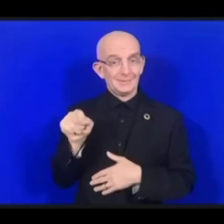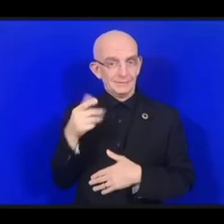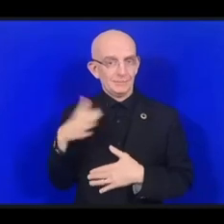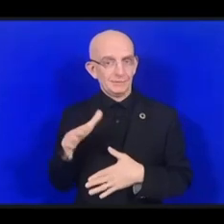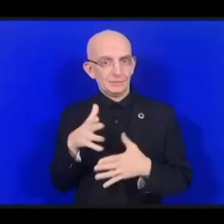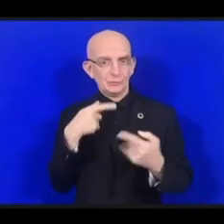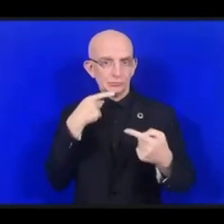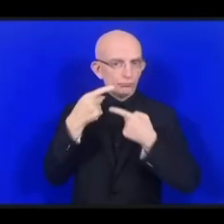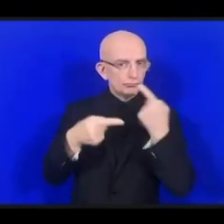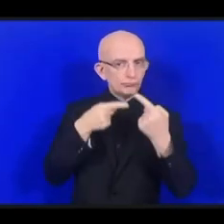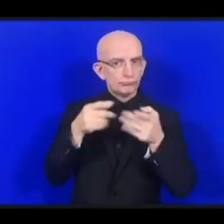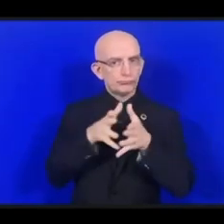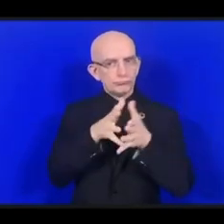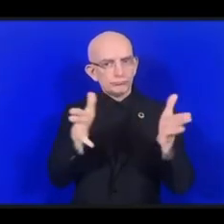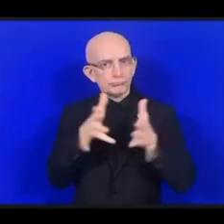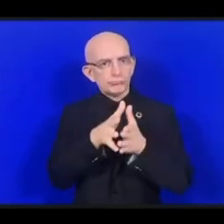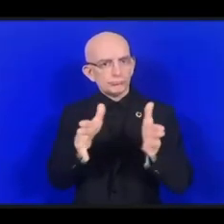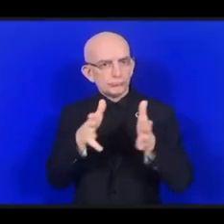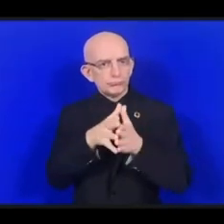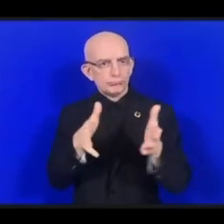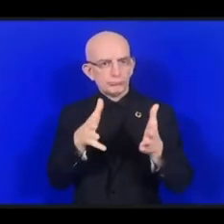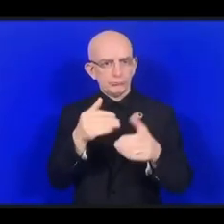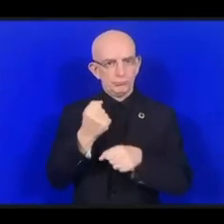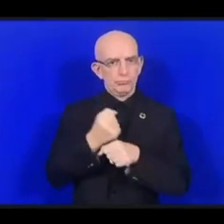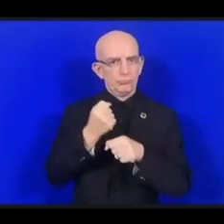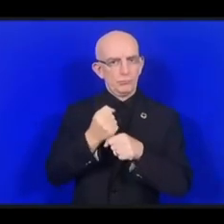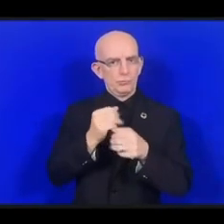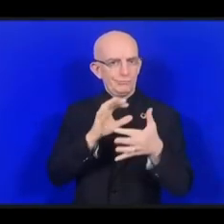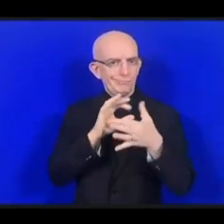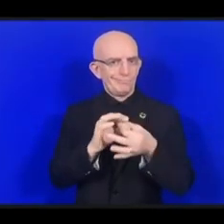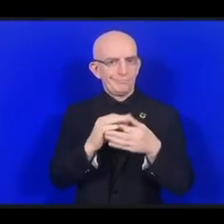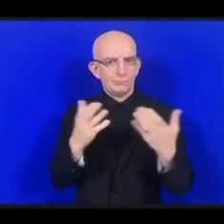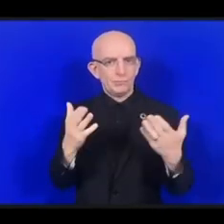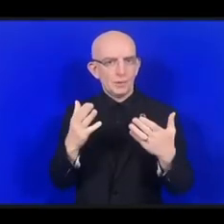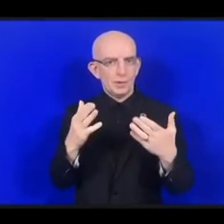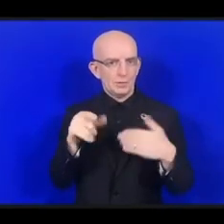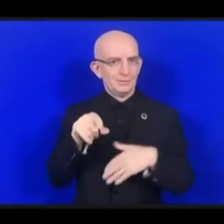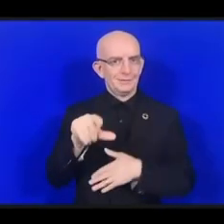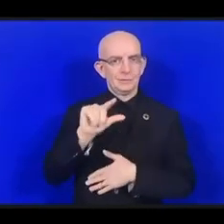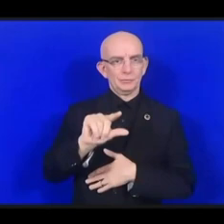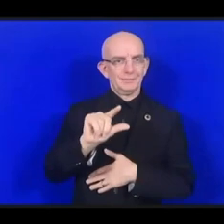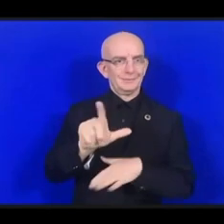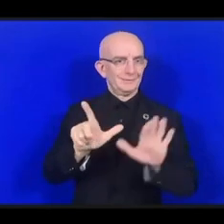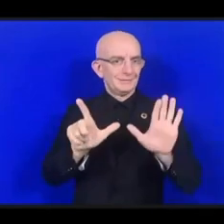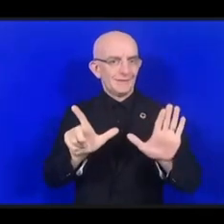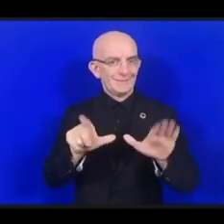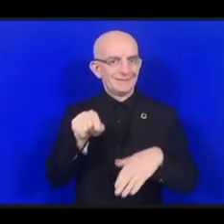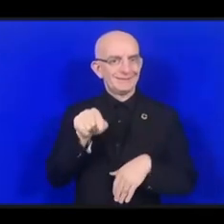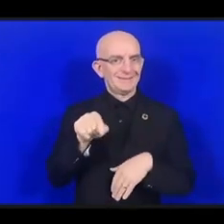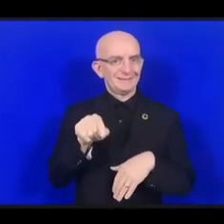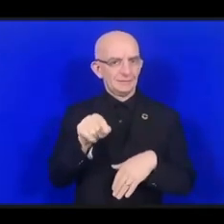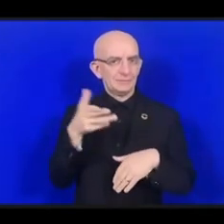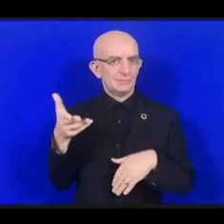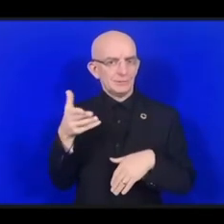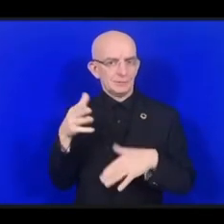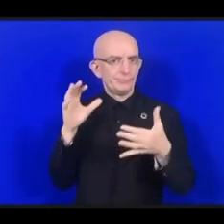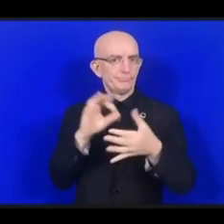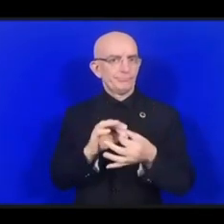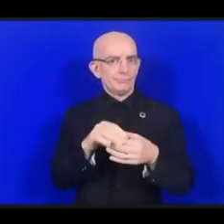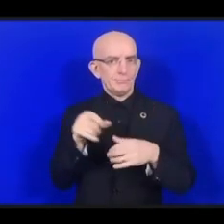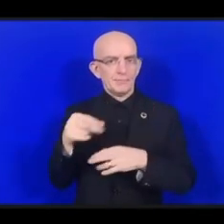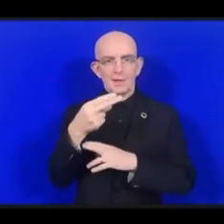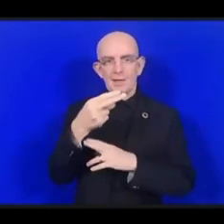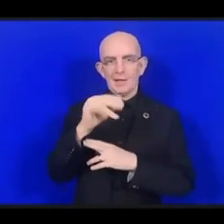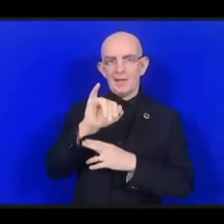团的这个进程当中所推出的广岛 AI 进程，我们必须